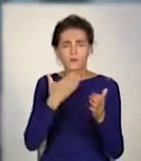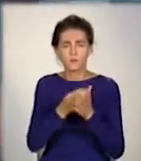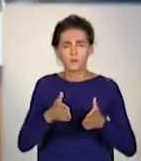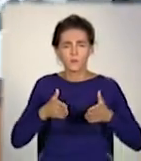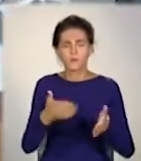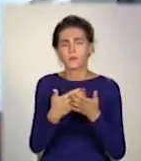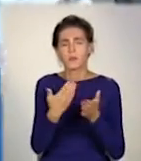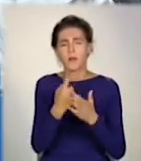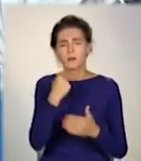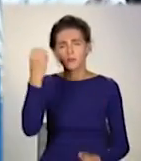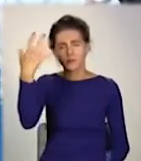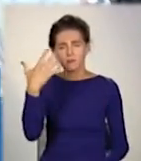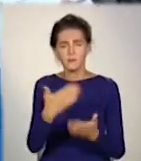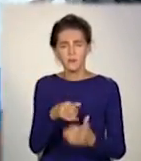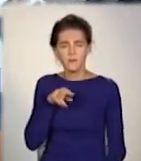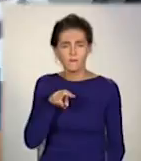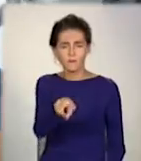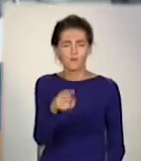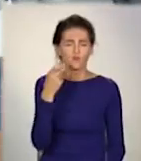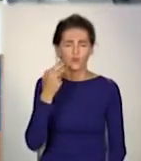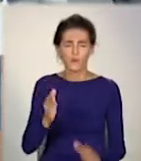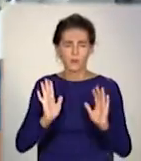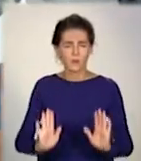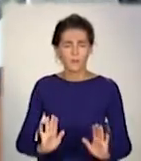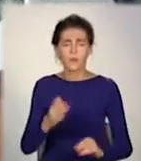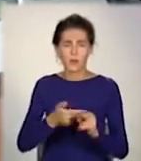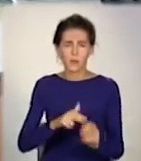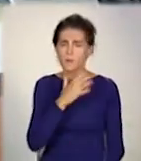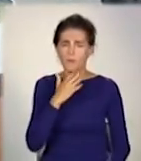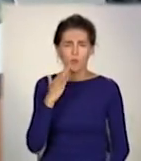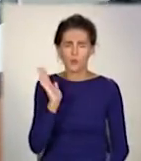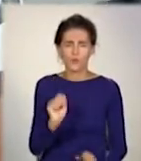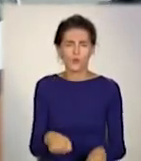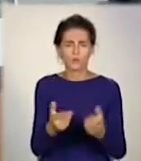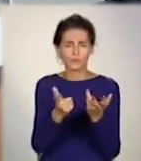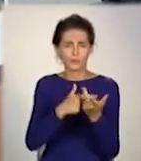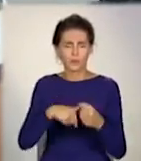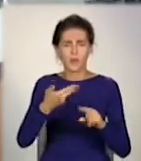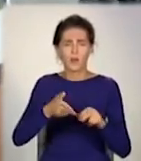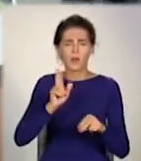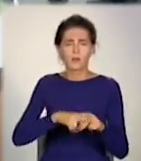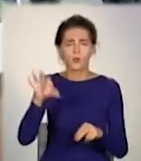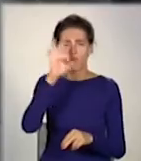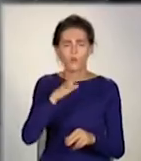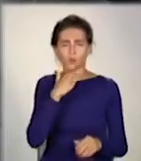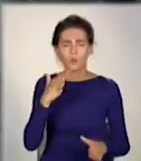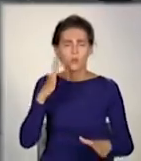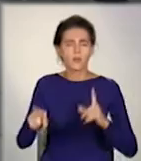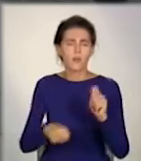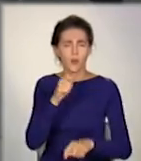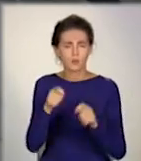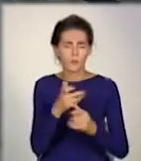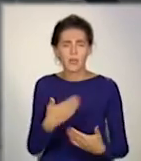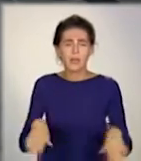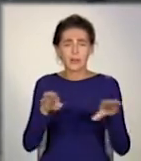світ, двойна сплошна. І можна дуже багато перечислять всього, іменно дуже багато порушень. Такі